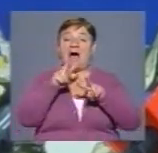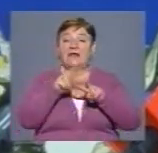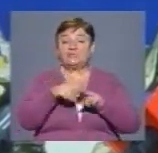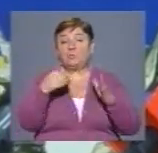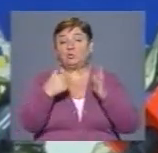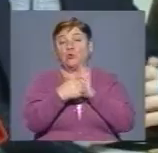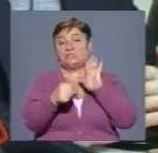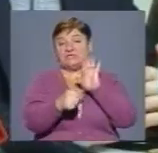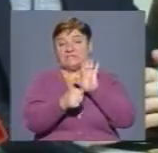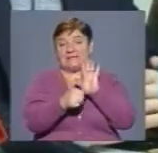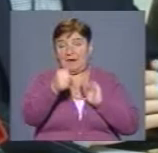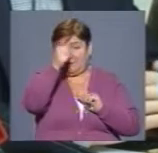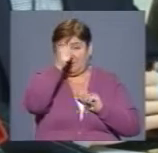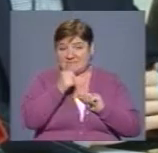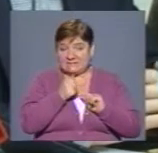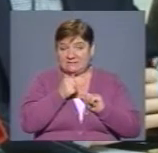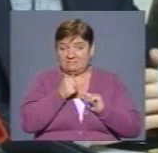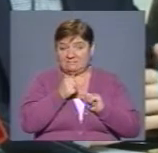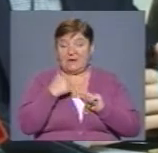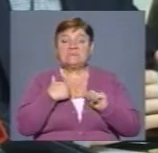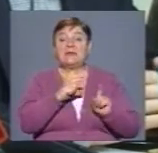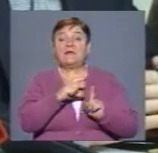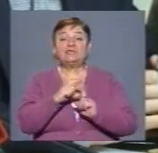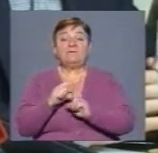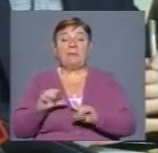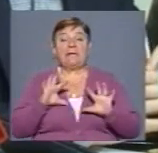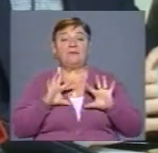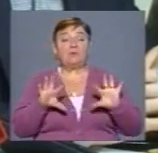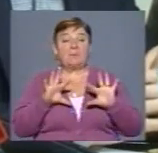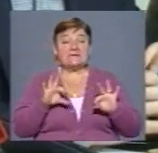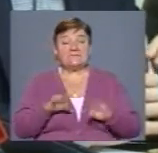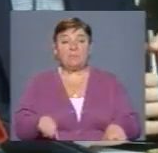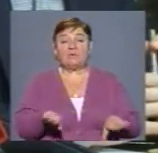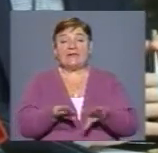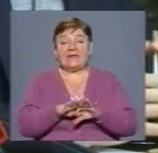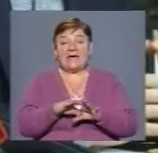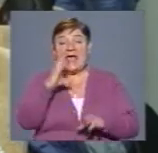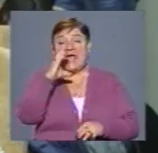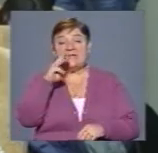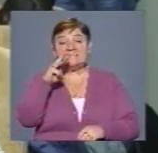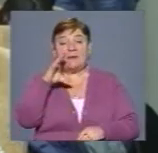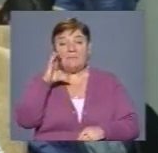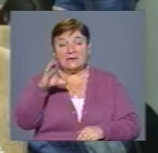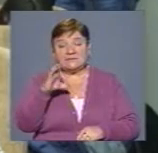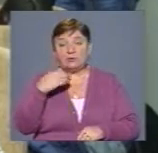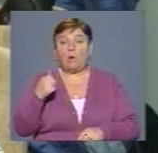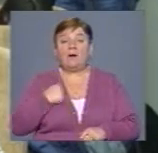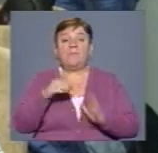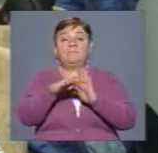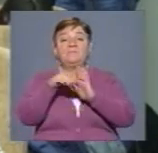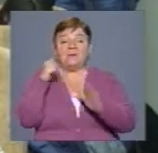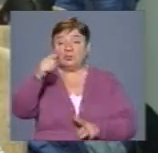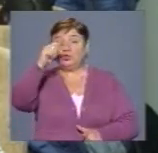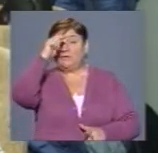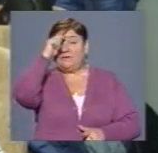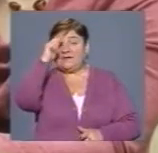6 місяців. За словами Богдана Черемійського, інформація про СМС та телефонні сповіщення щодо призову на військові збори